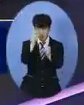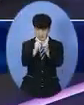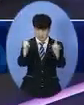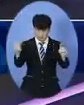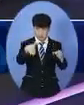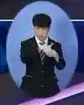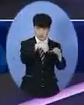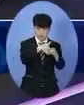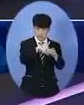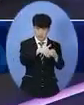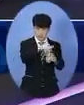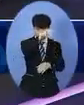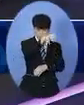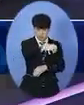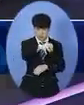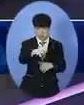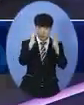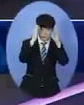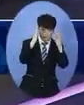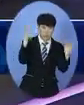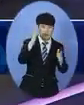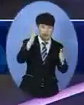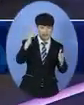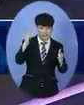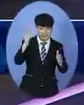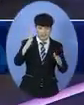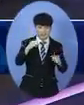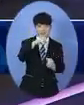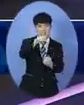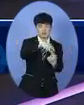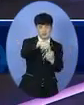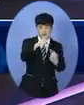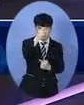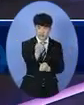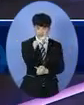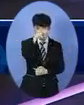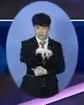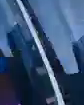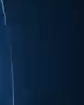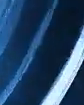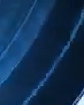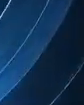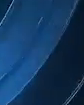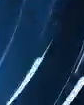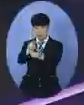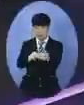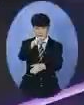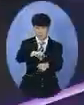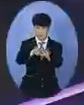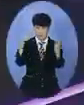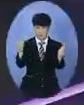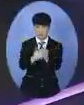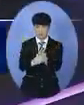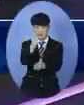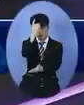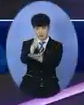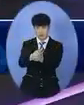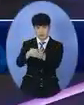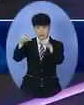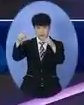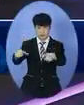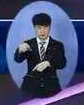서안시 시민문화여성회관 수강생 자치회가 이웃사랑 실천 알뜰바자회를 열었습니다. 서안시